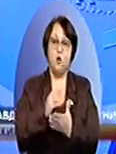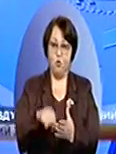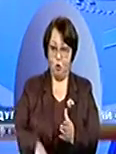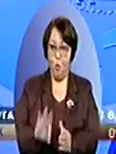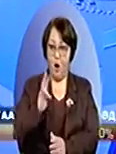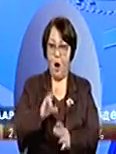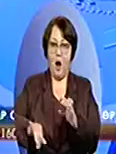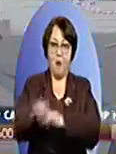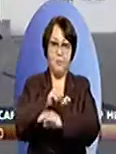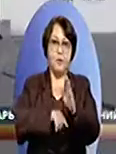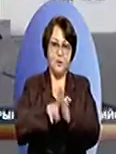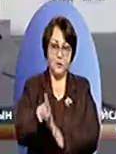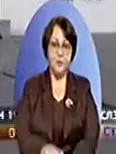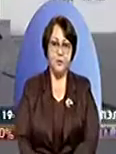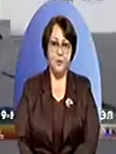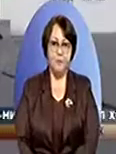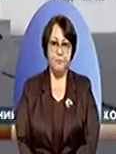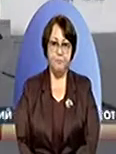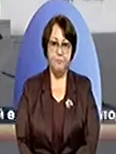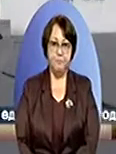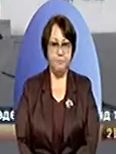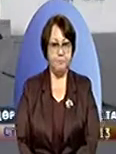эхэллээ.